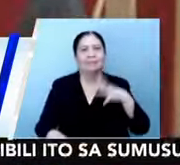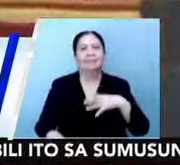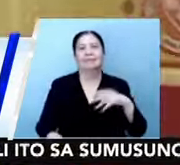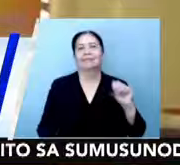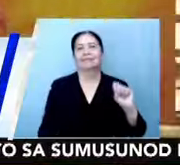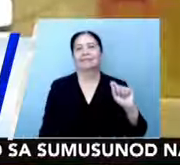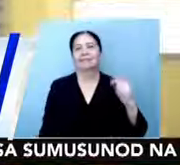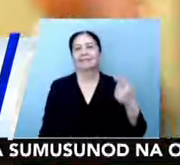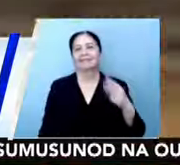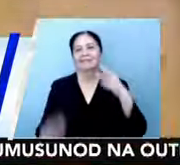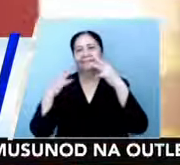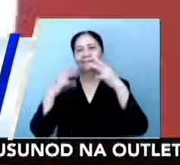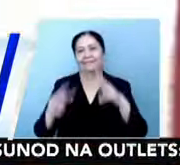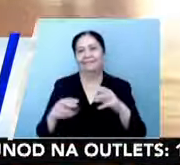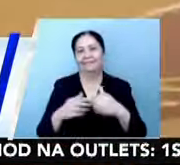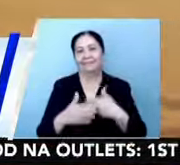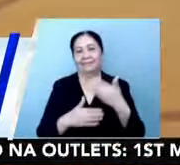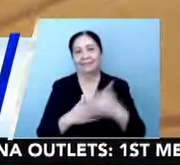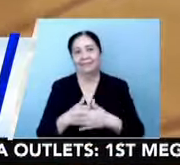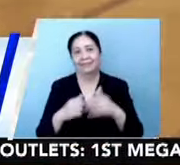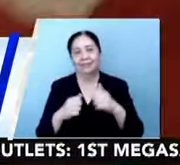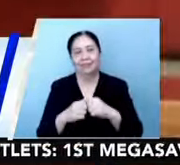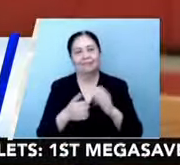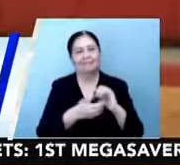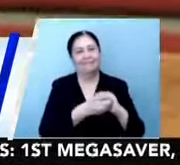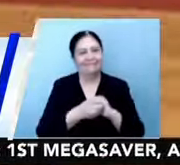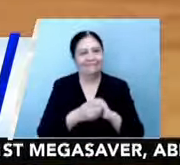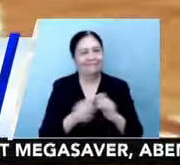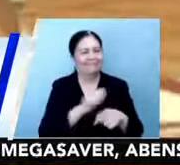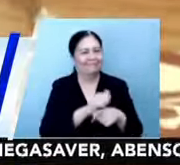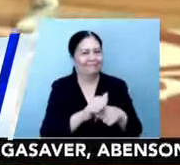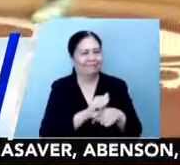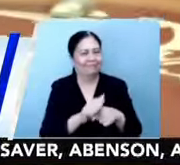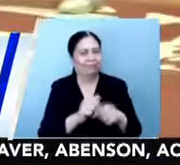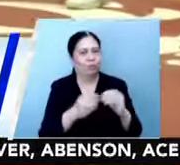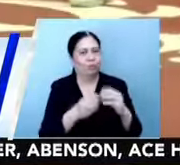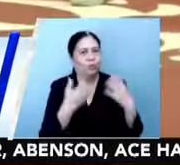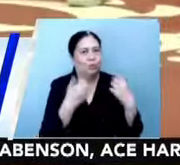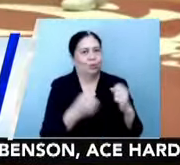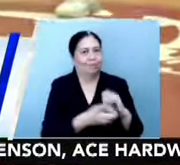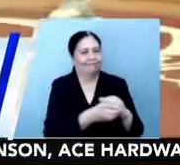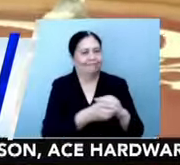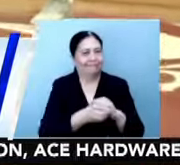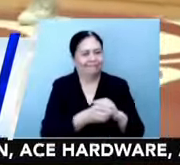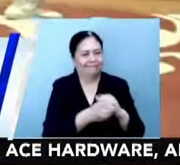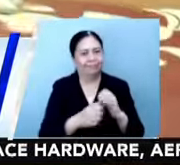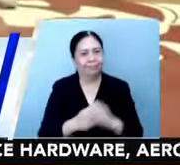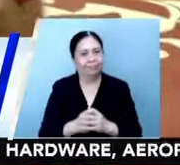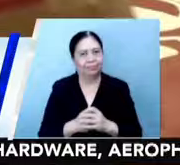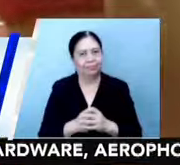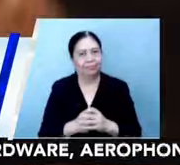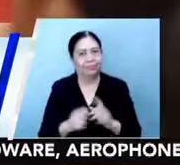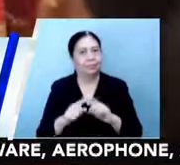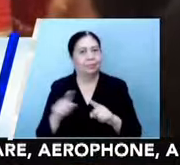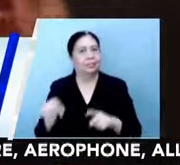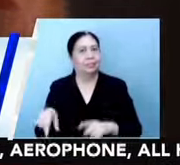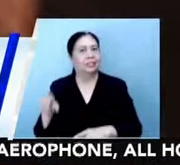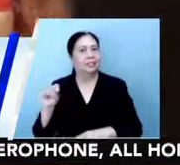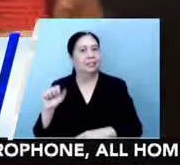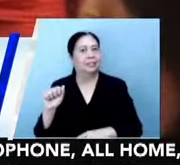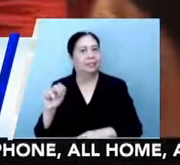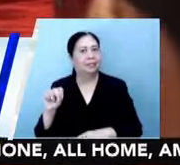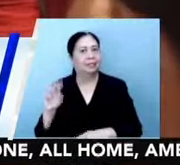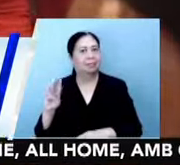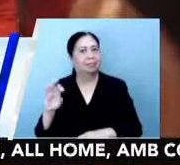mapapanood, lalo kasunod ng bonding at training para patatagin ang kanilang samahan. Ibang San Beda naman ang ikinakasa